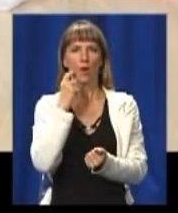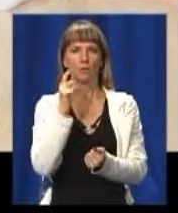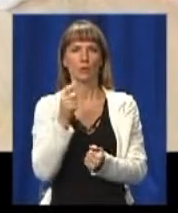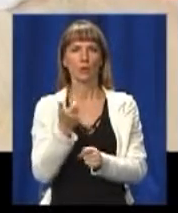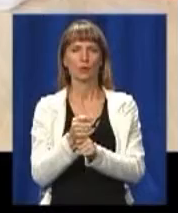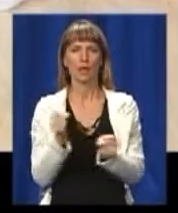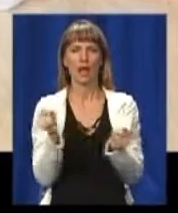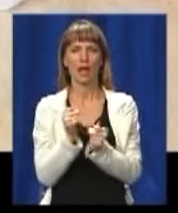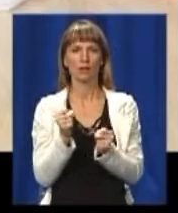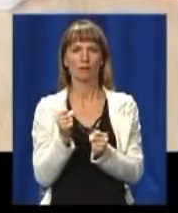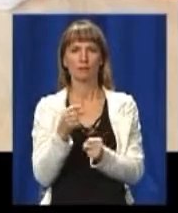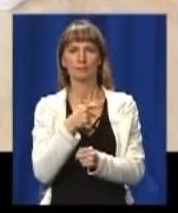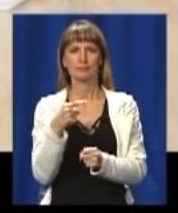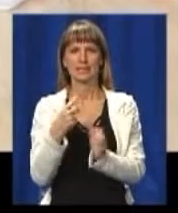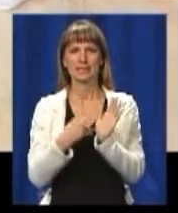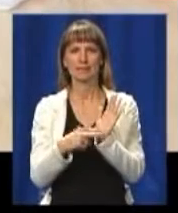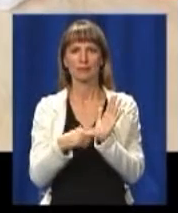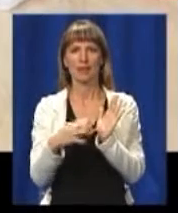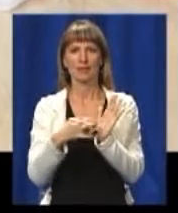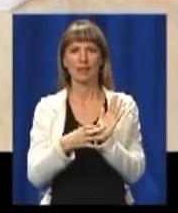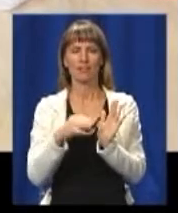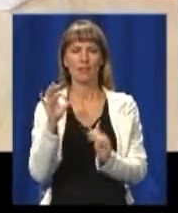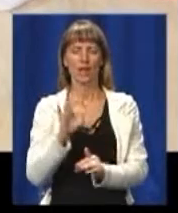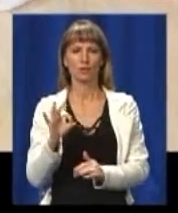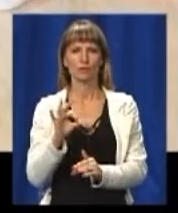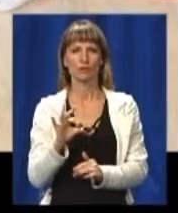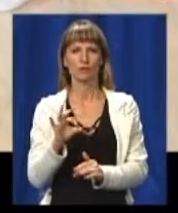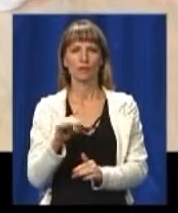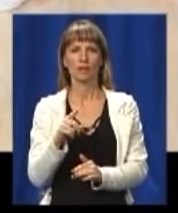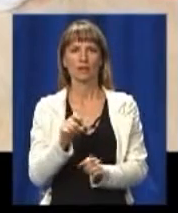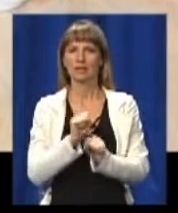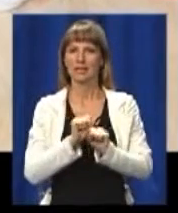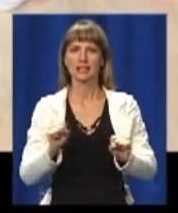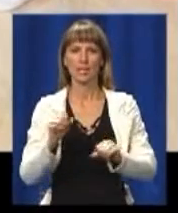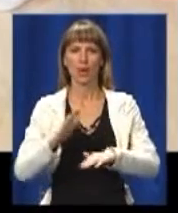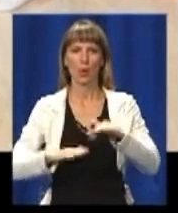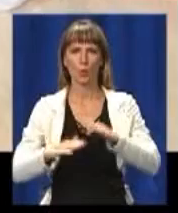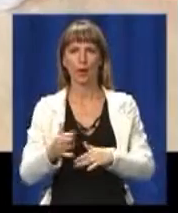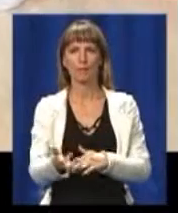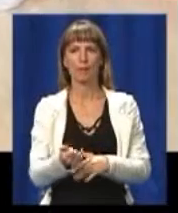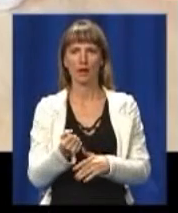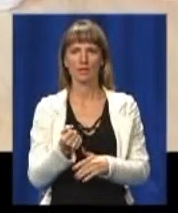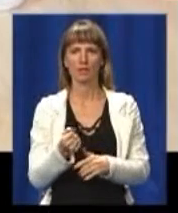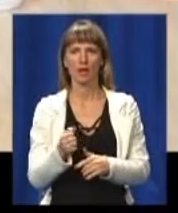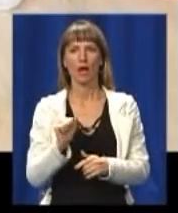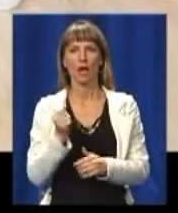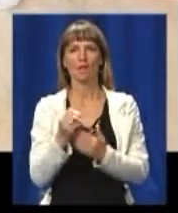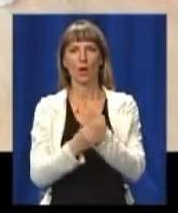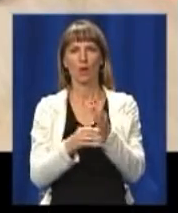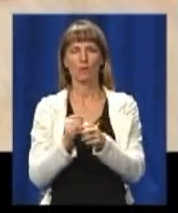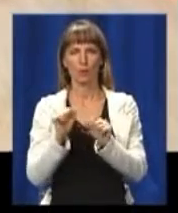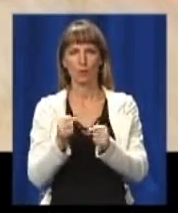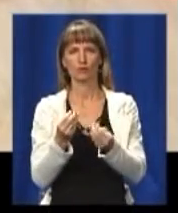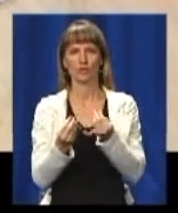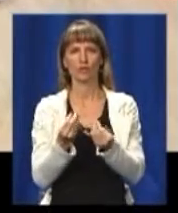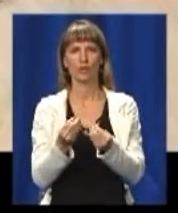дуже-дуже холодний, його температура мінус 79 градусів. Його не можна брати голими руками, а ось так от у рукавичках можна тримати